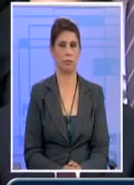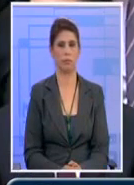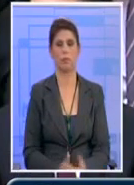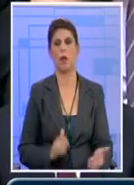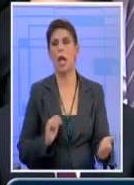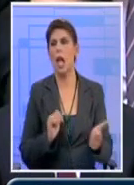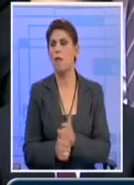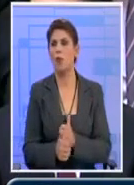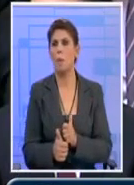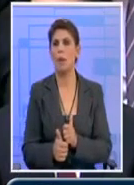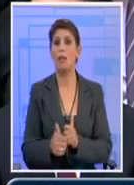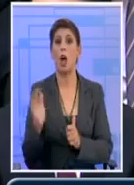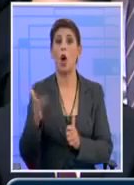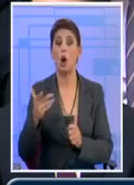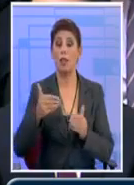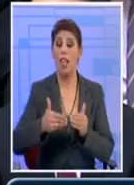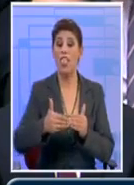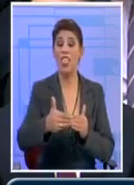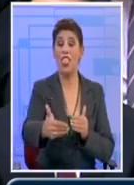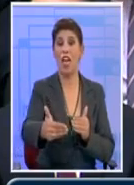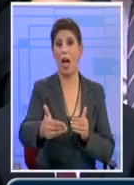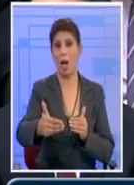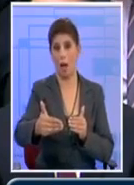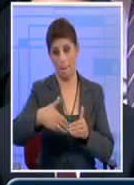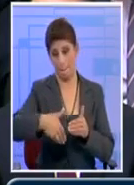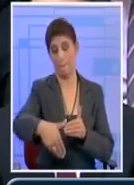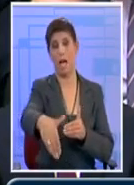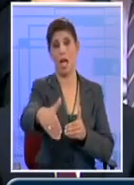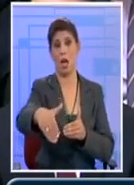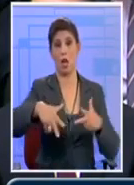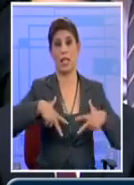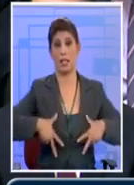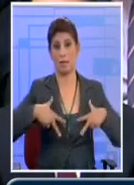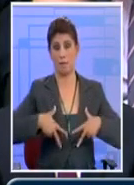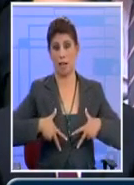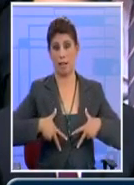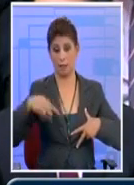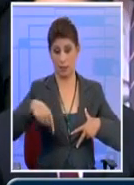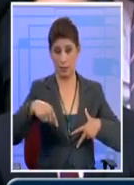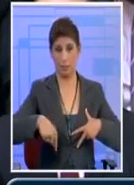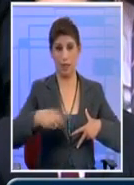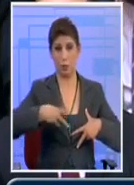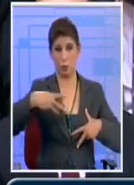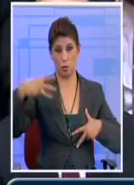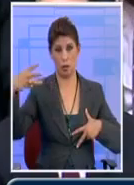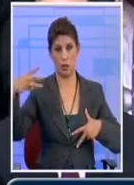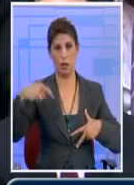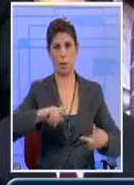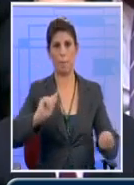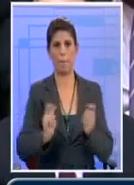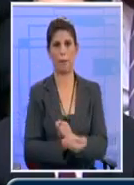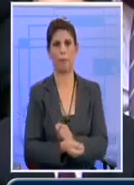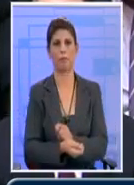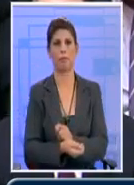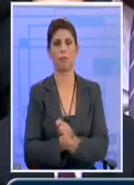Αυτομάτως, όσα πρόκειται να υπογράψει η κυβέρνηση η σημερινή, γίνονται